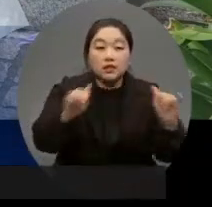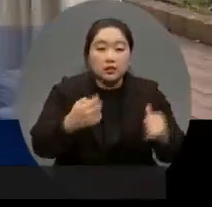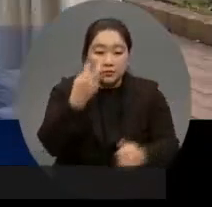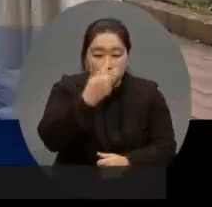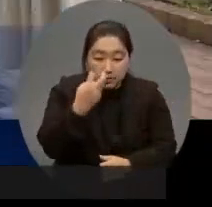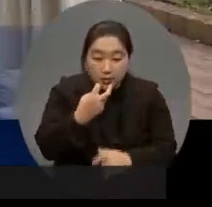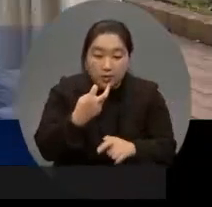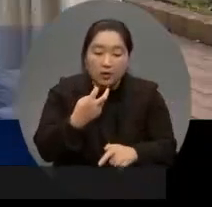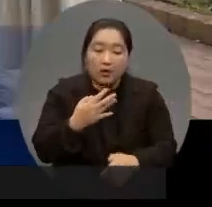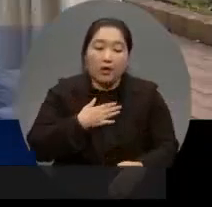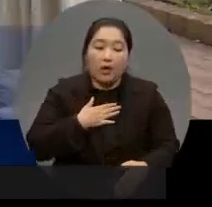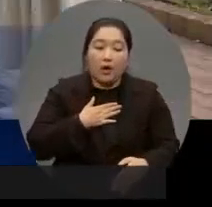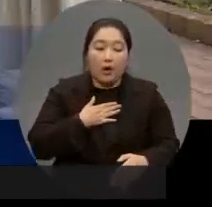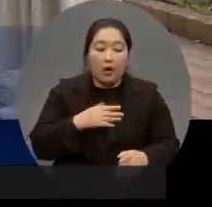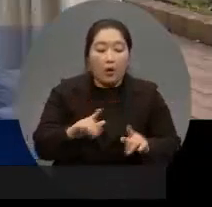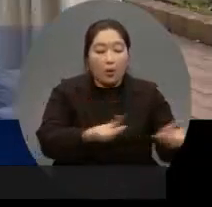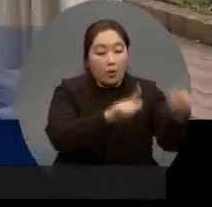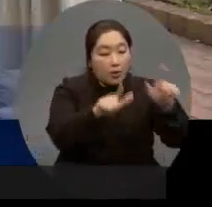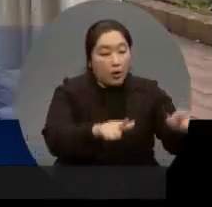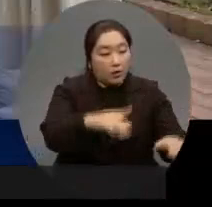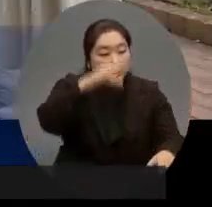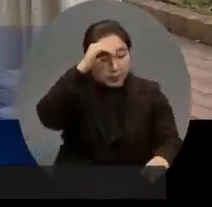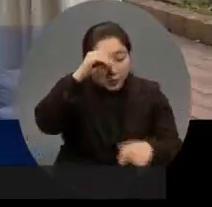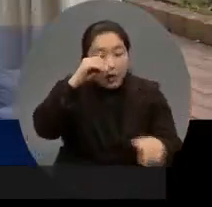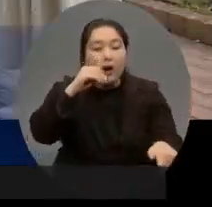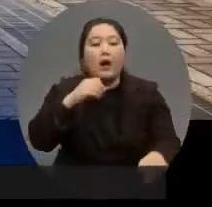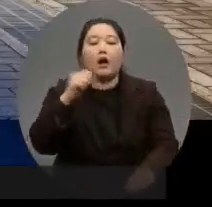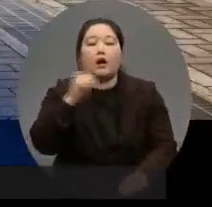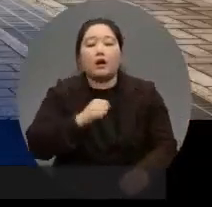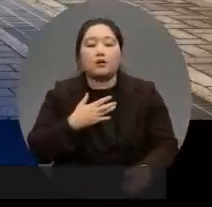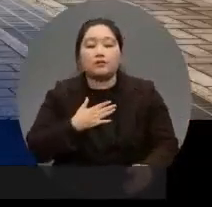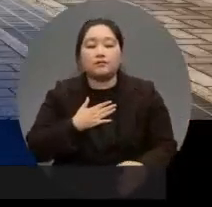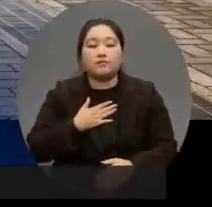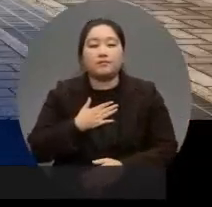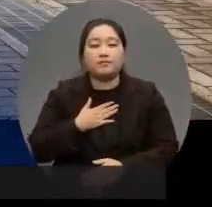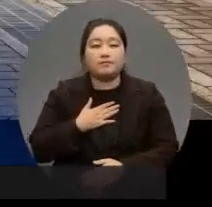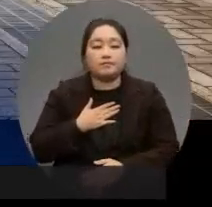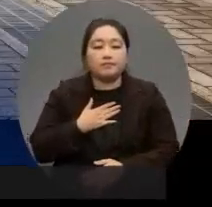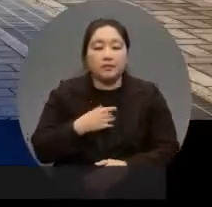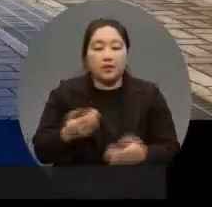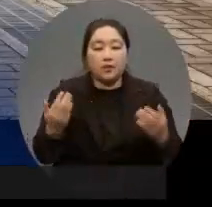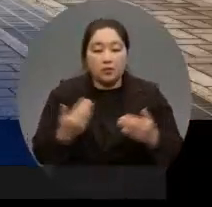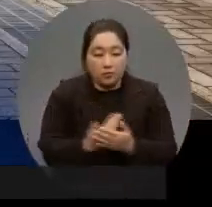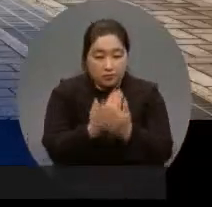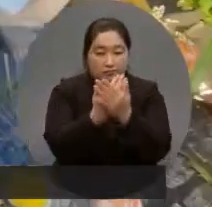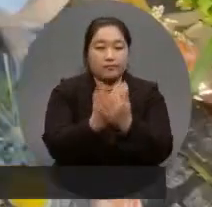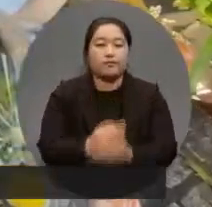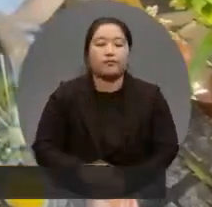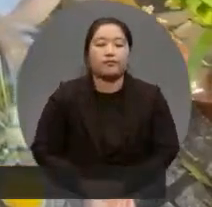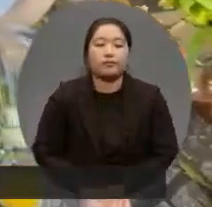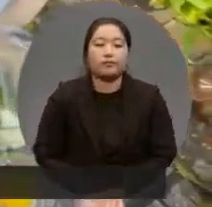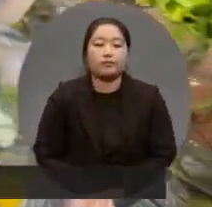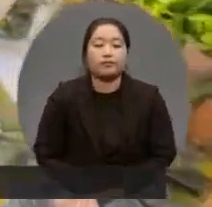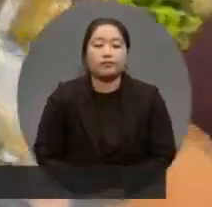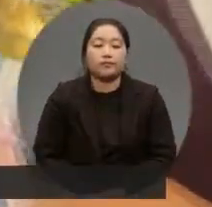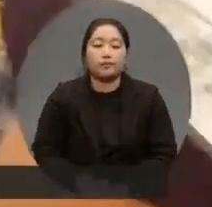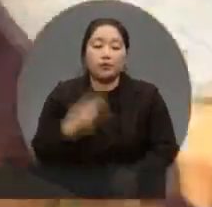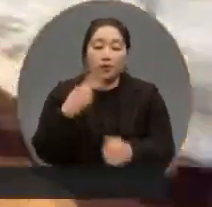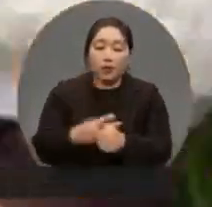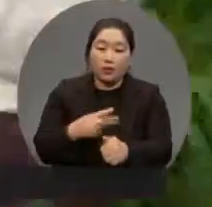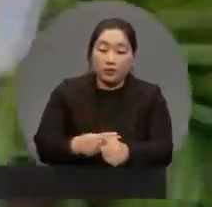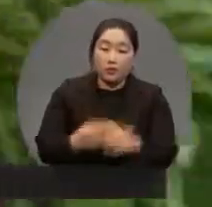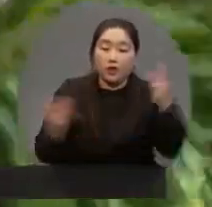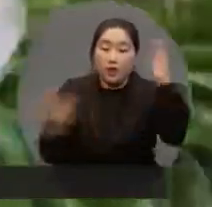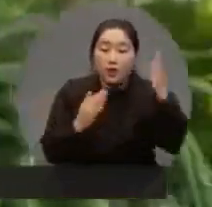것이고 제가 그 윤동주님이 저의 삶의 모토가 된 것 같아서 제가 한 발짝 더 다가갔다고. 교사들은